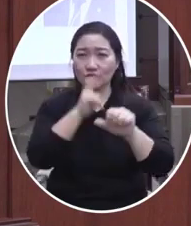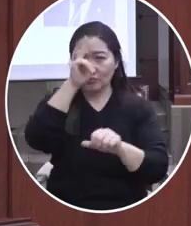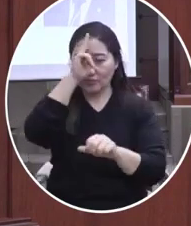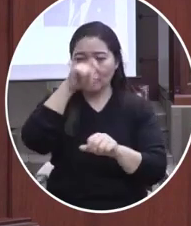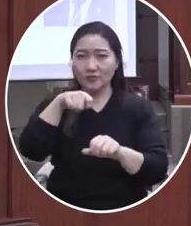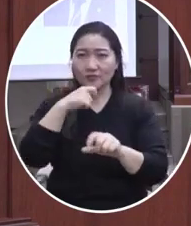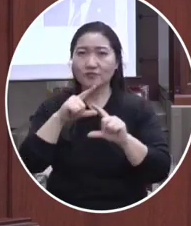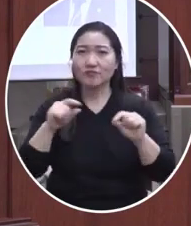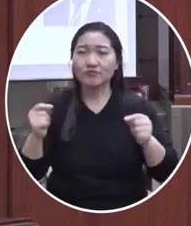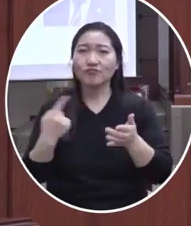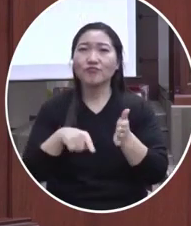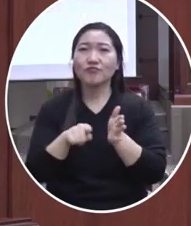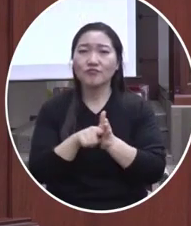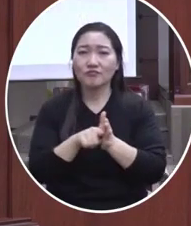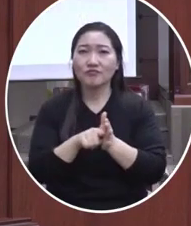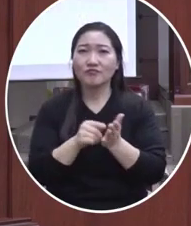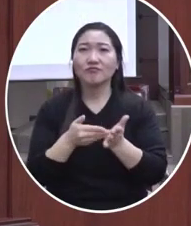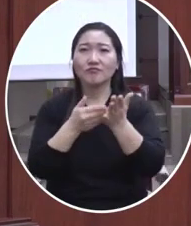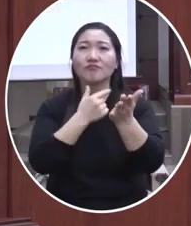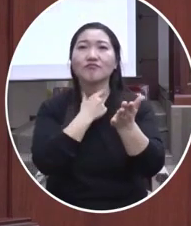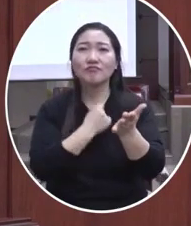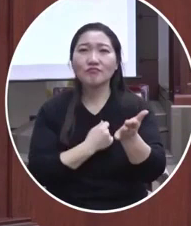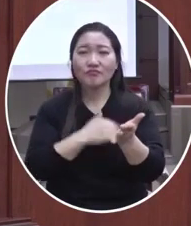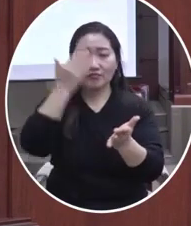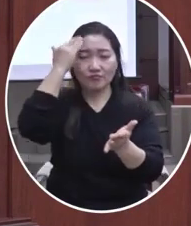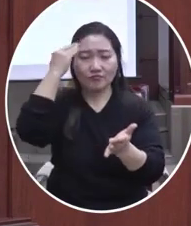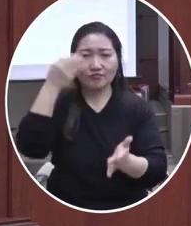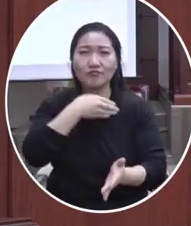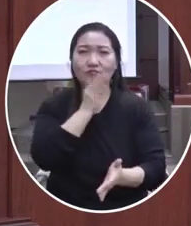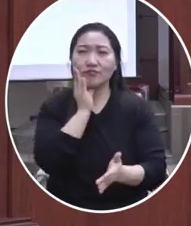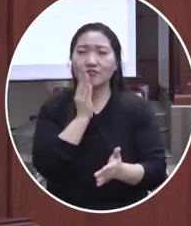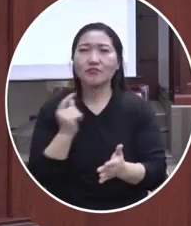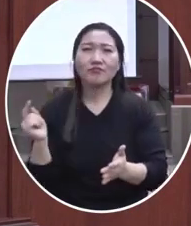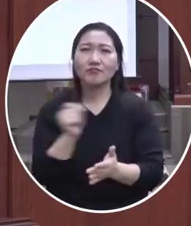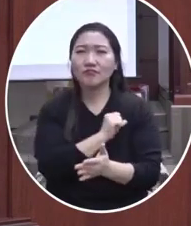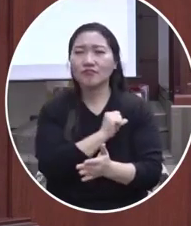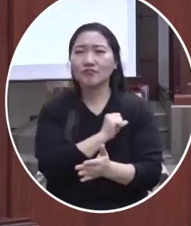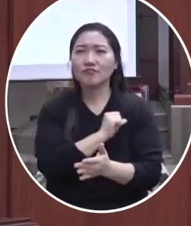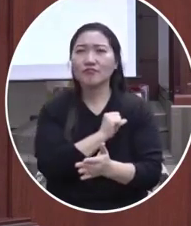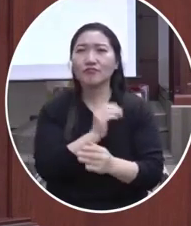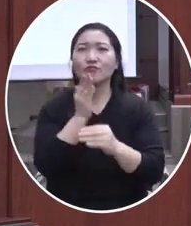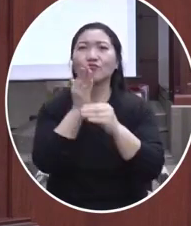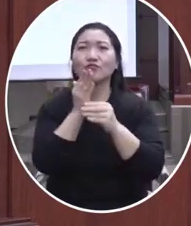대해 제안하고자 이 자리에 섰습니다. 우리나라의 고령화는 빠르게 진행되고 있습니다.